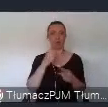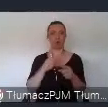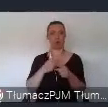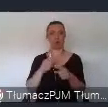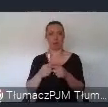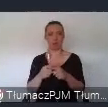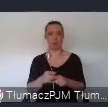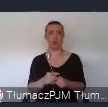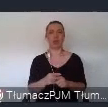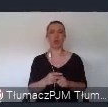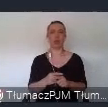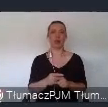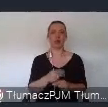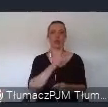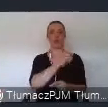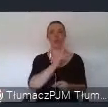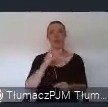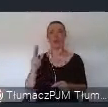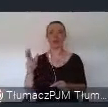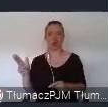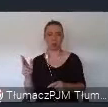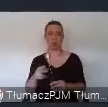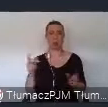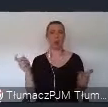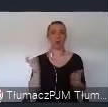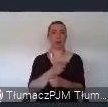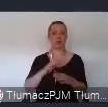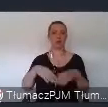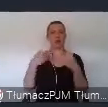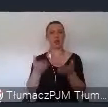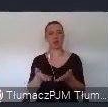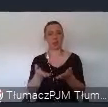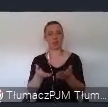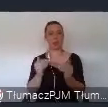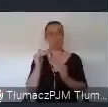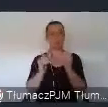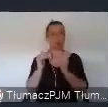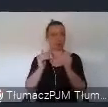krajowi członkowskiemu ustala się minimalny cel liczony dla danego kraju, biorąc pod uwagę jego